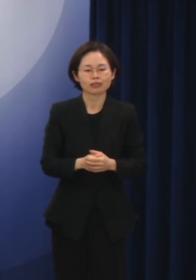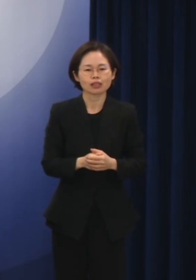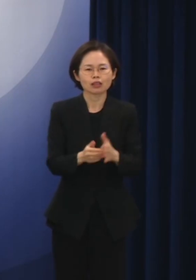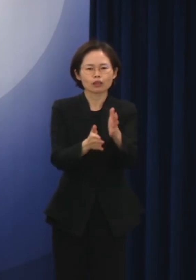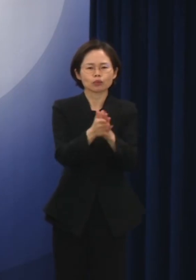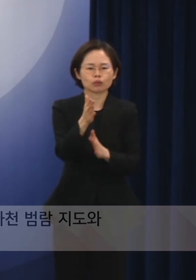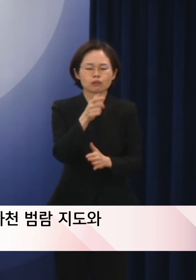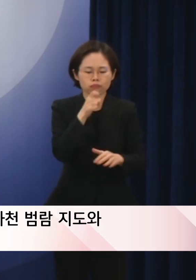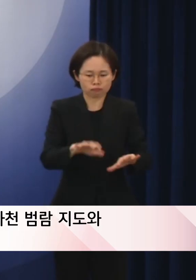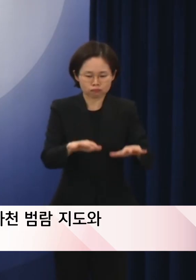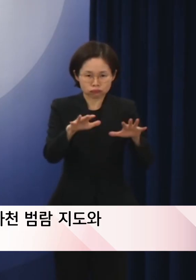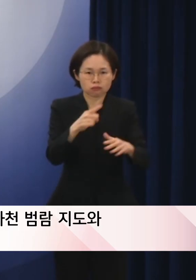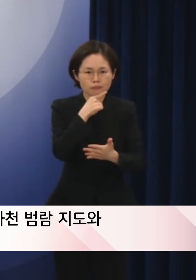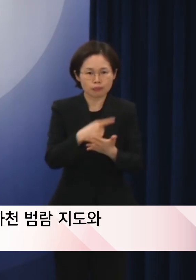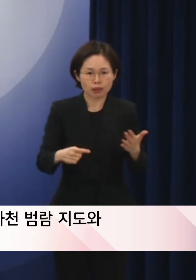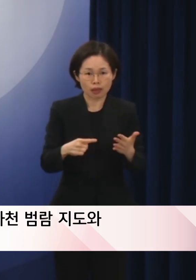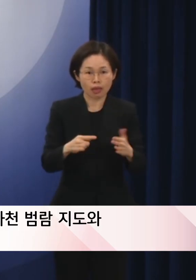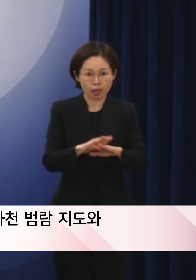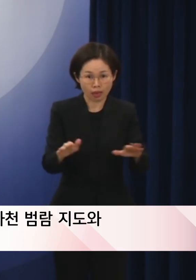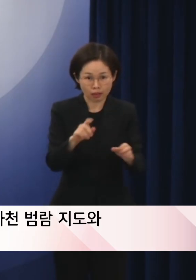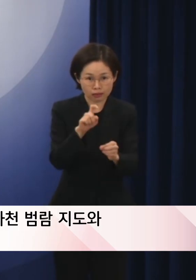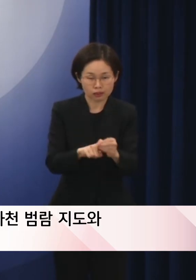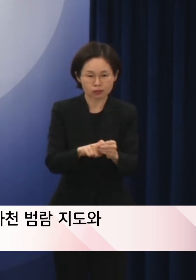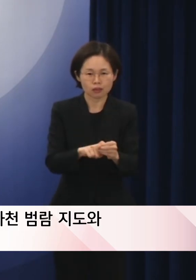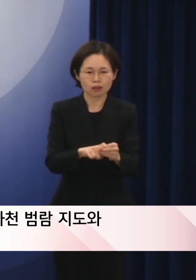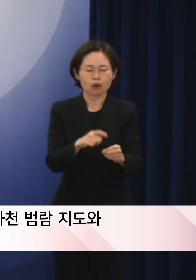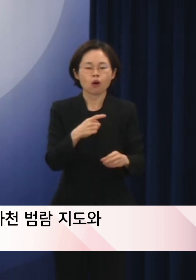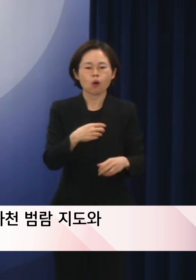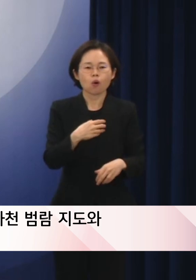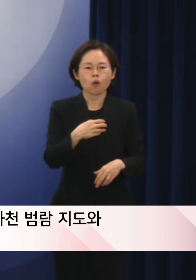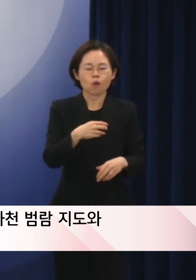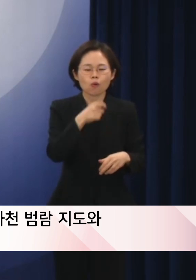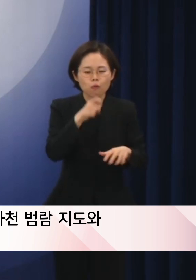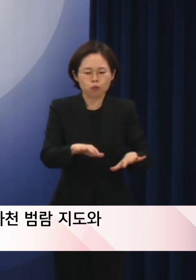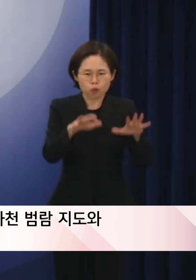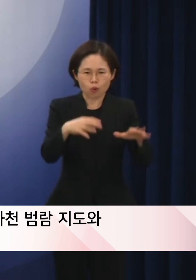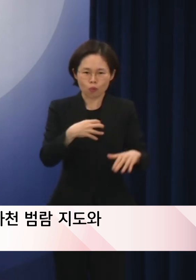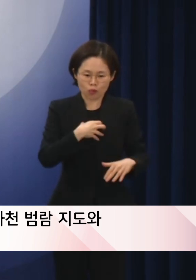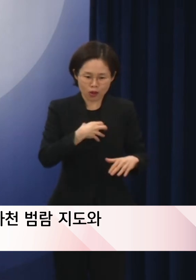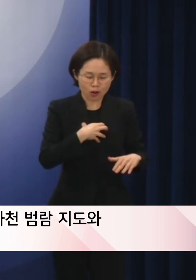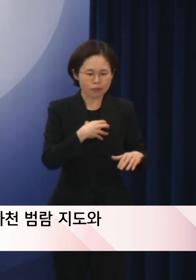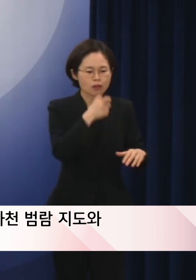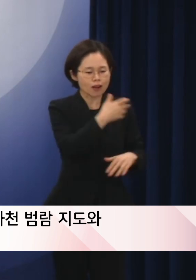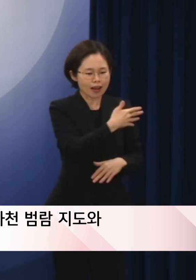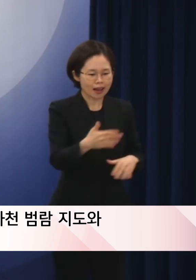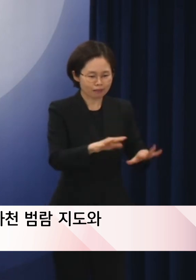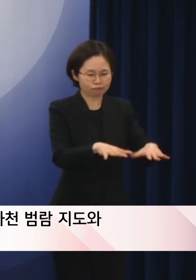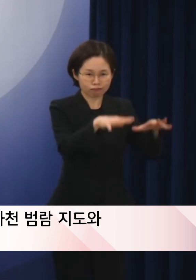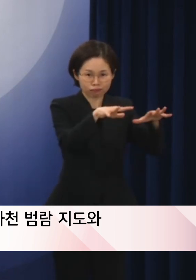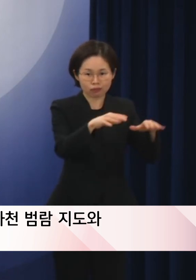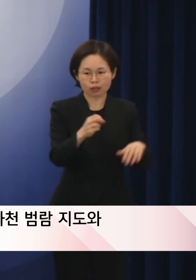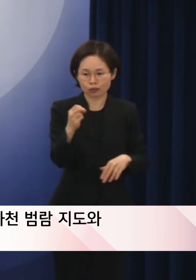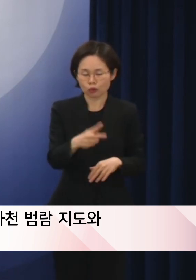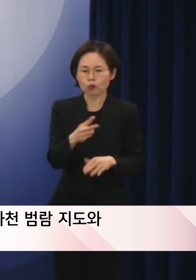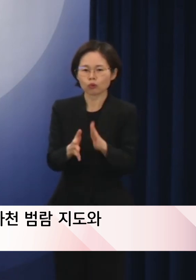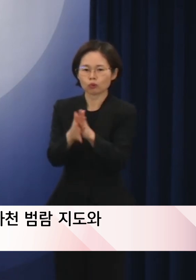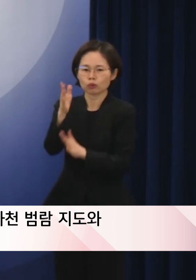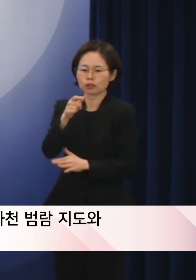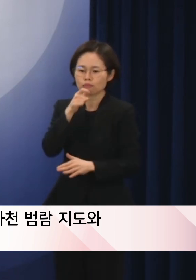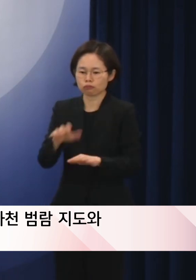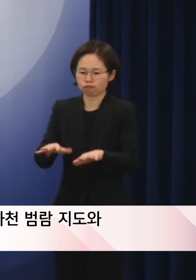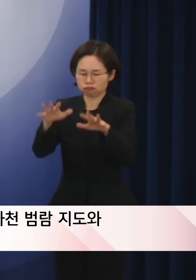도시 침수 피해에 대응하기 위해 홍수 위험 지도인 하천 범람 지도와 도시 침수 지도의 활용도